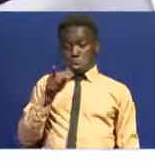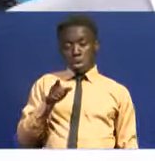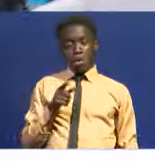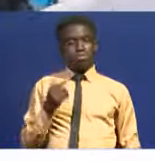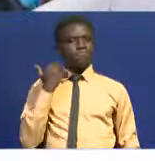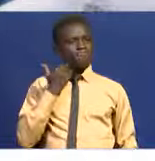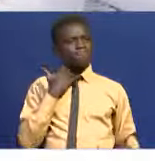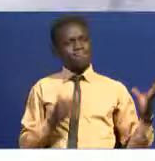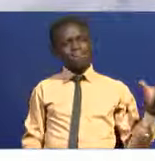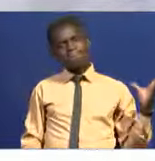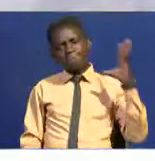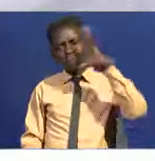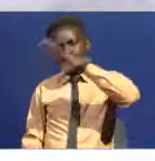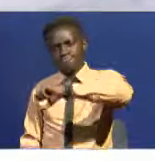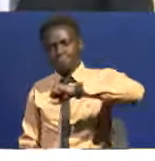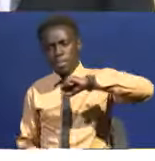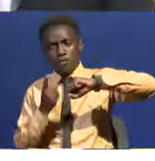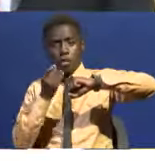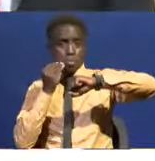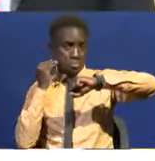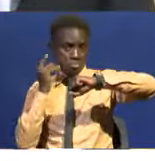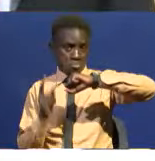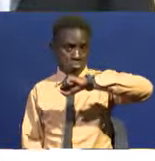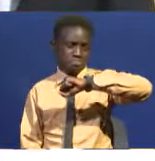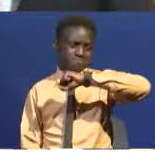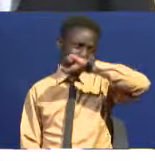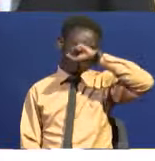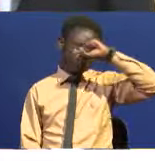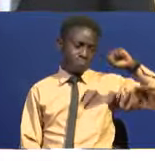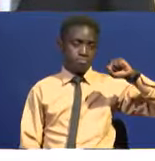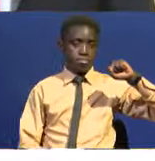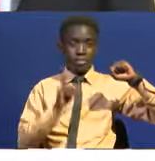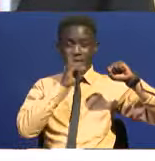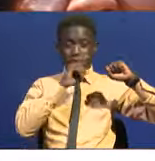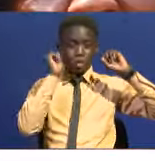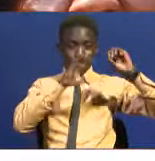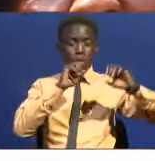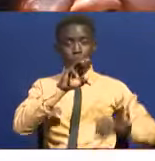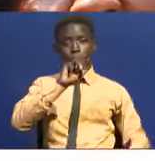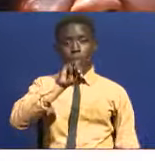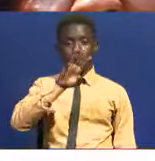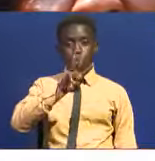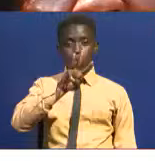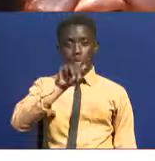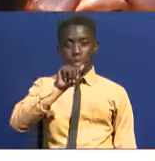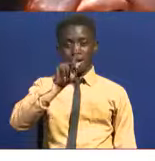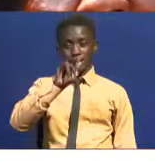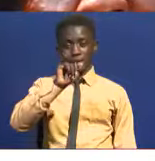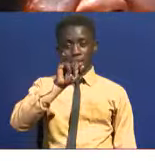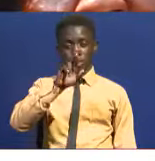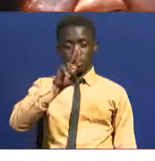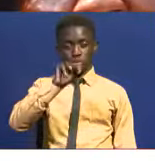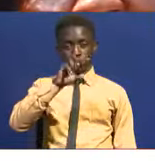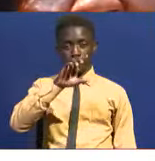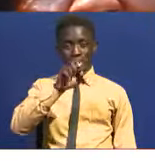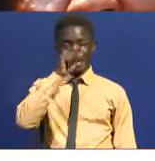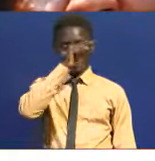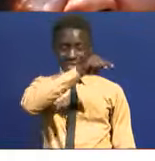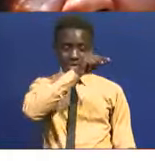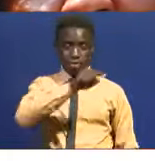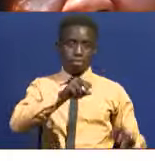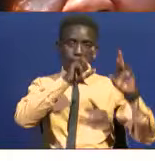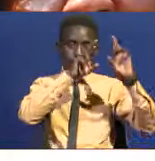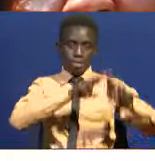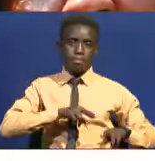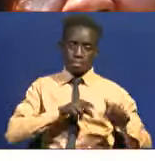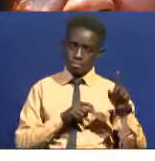Genge na kulawitiwa na kutupwa katika eneo la taka la Mokirunge. Our role and duty in this matter in